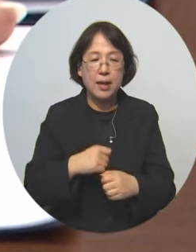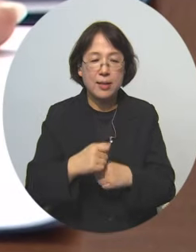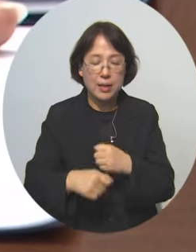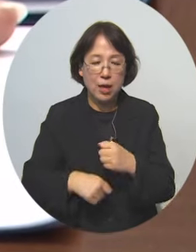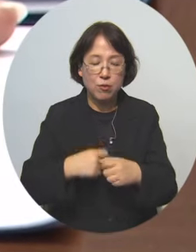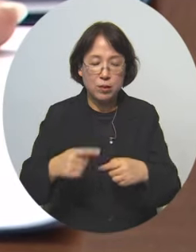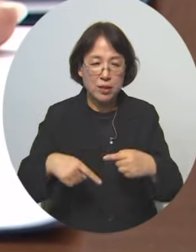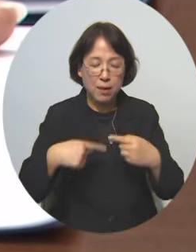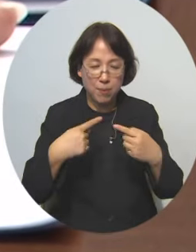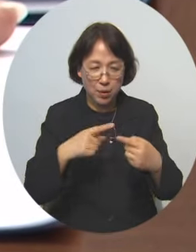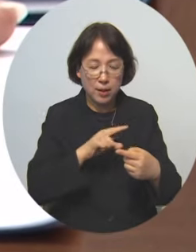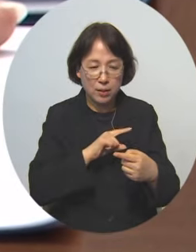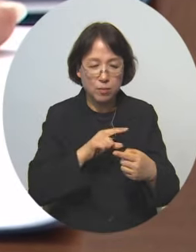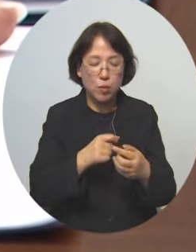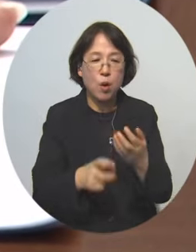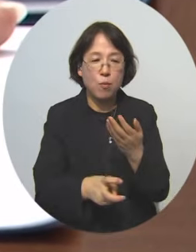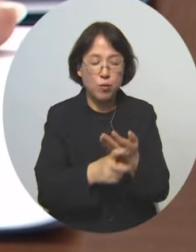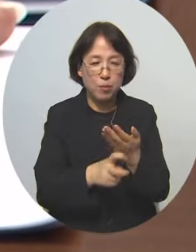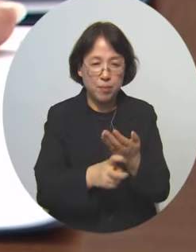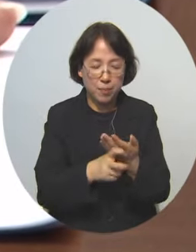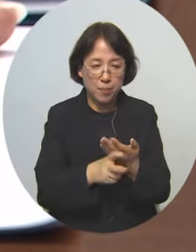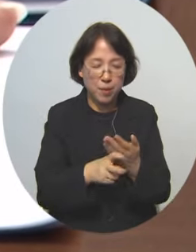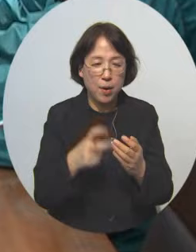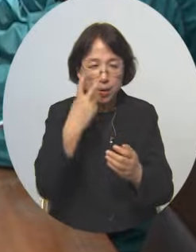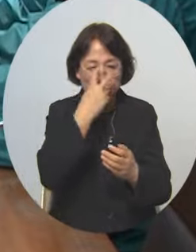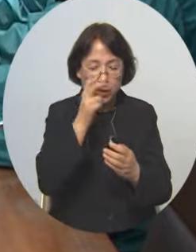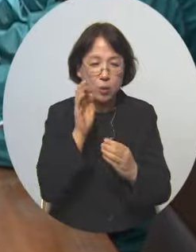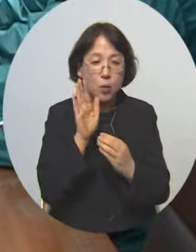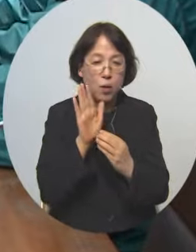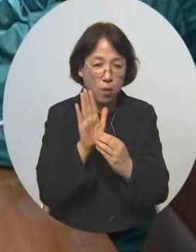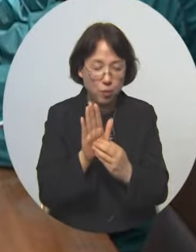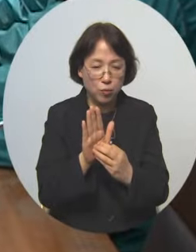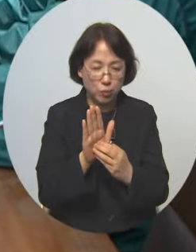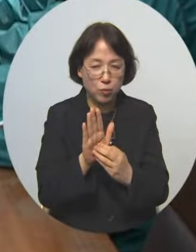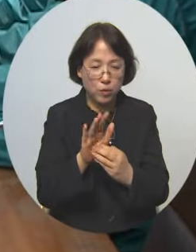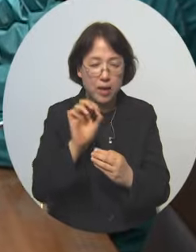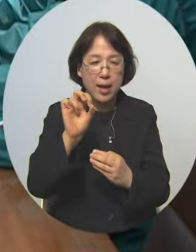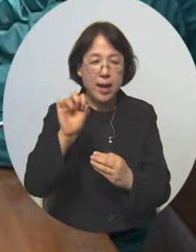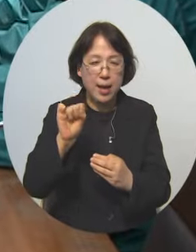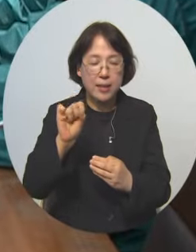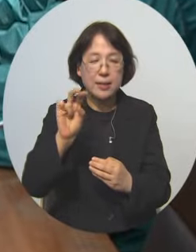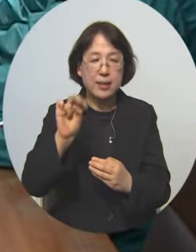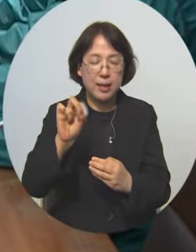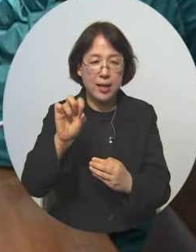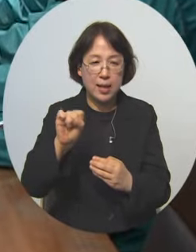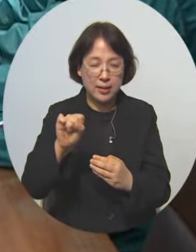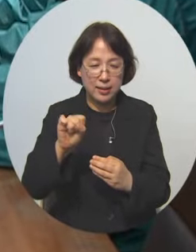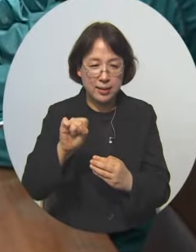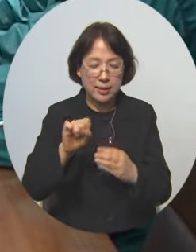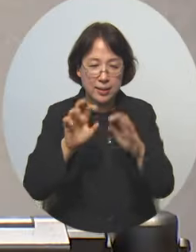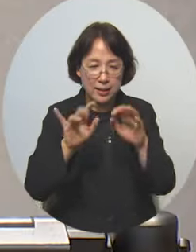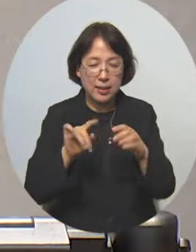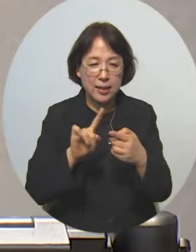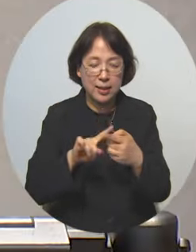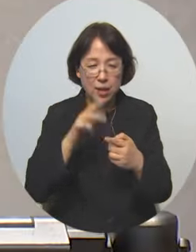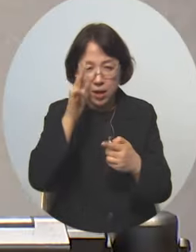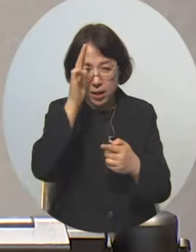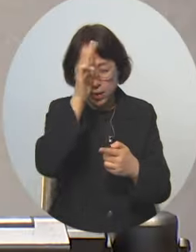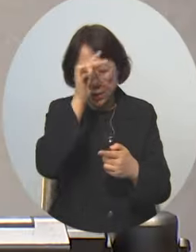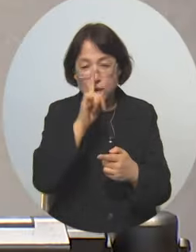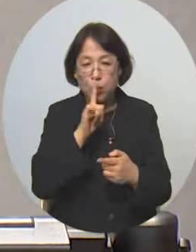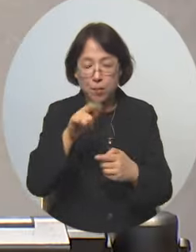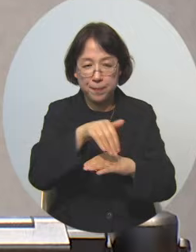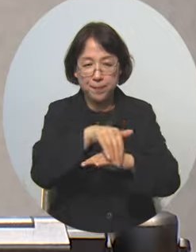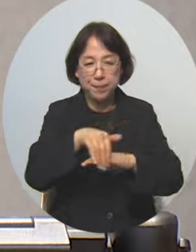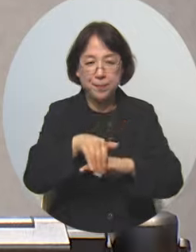명목으로 불법 집단 진료 거부를 종용한 SNS 게시글에 대해선 경찰 수사를 의뢰할 방침입니다.